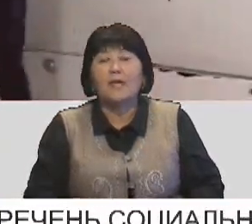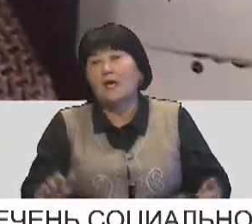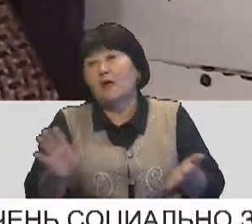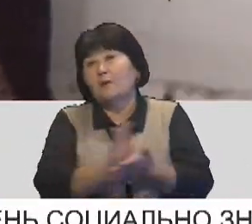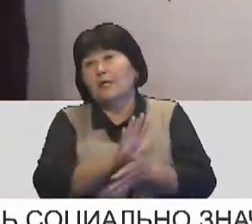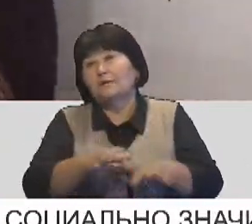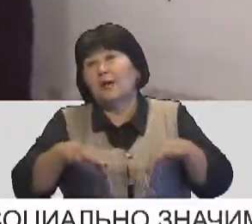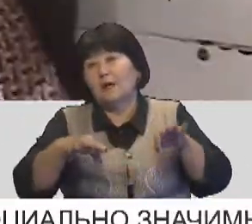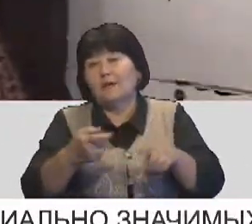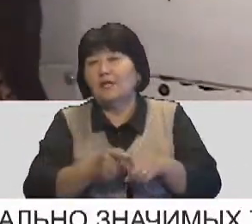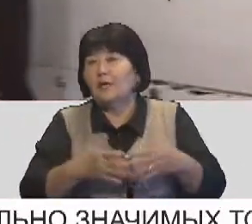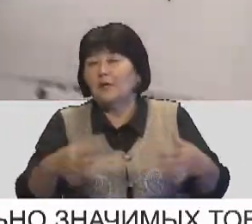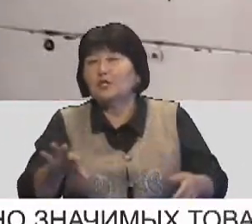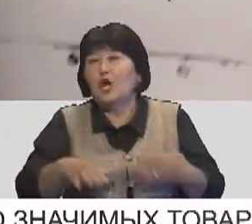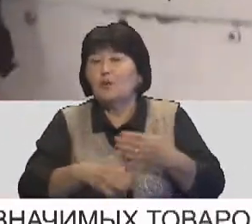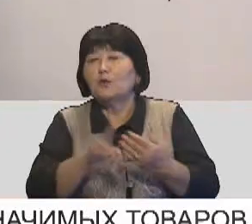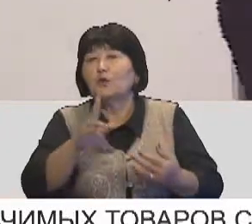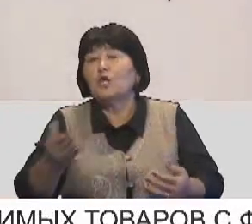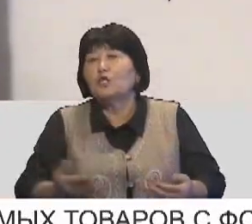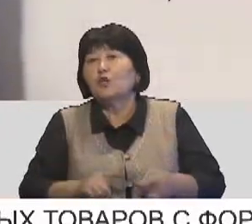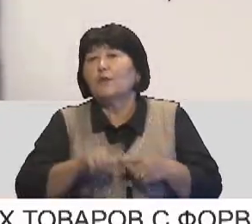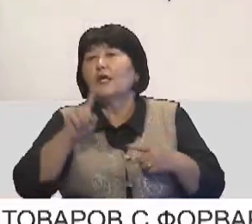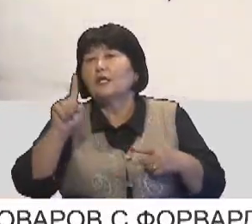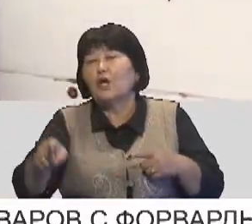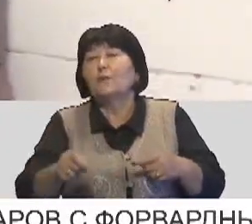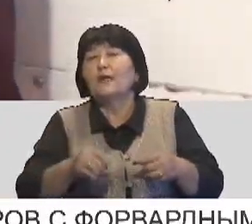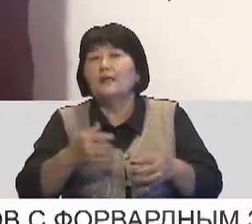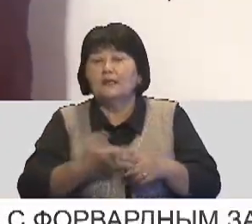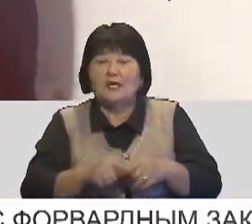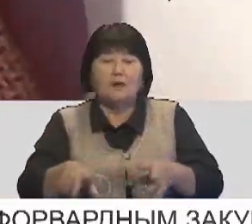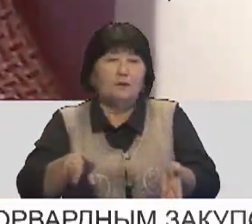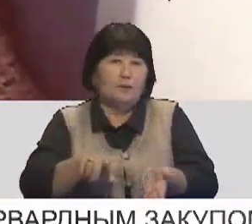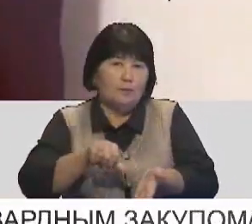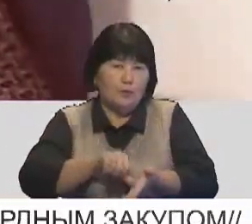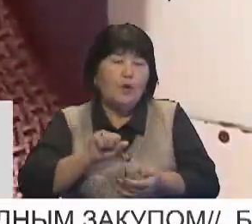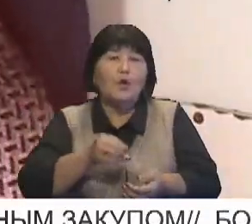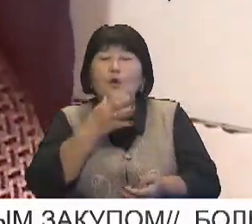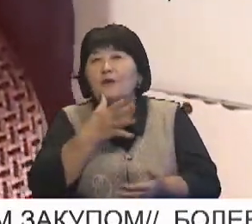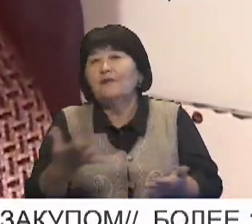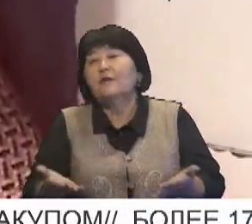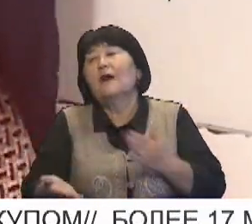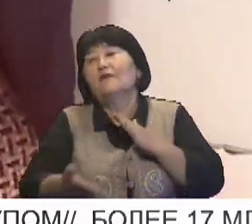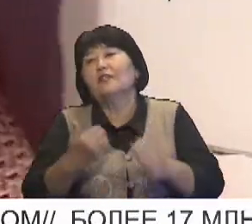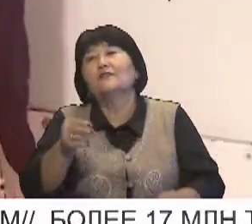Бесплатный проезд – это большая помощь для тех, кто живет далеко от центра. Тем более нас могут в любое время вызвать на работу.